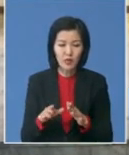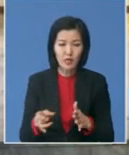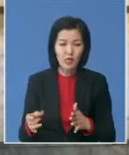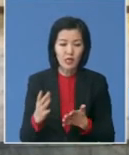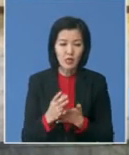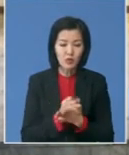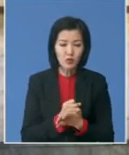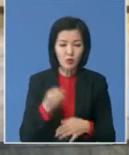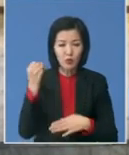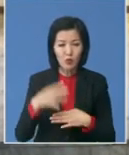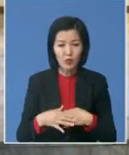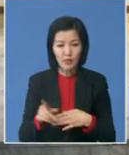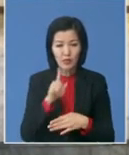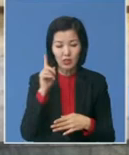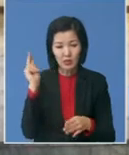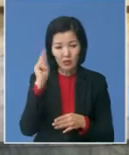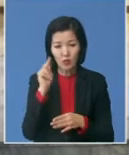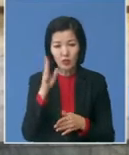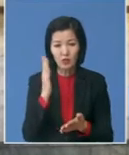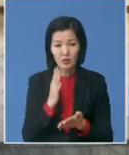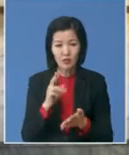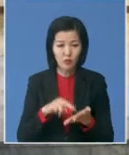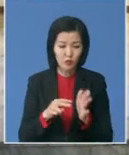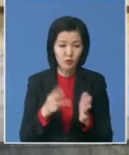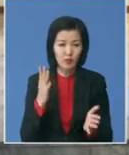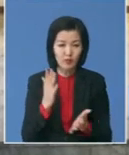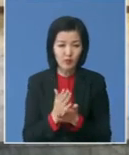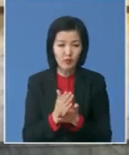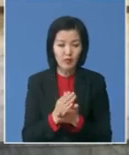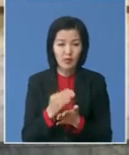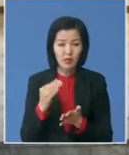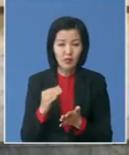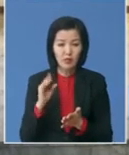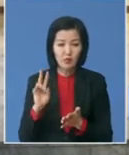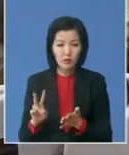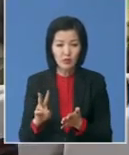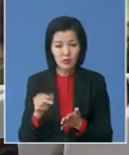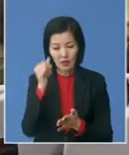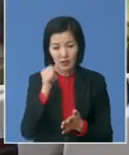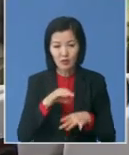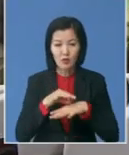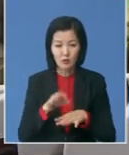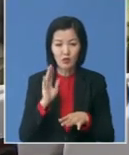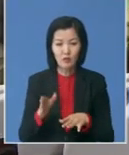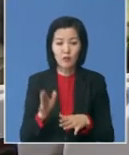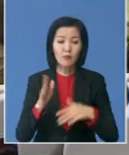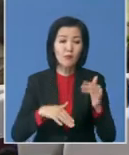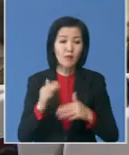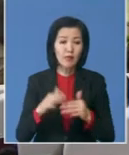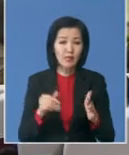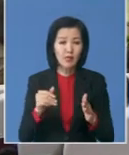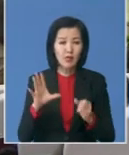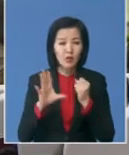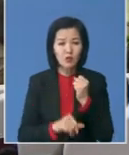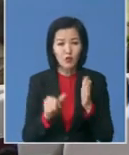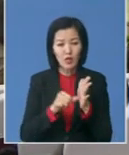ресурстық орталықтарында жастарын оқытамыз деп қазір жоспарға алдық. Оны 90 айында өткіземіз. Мамандар мәліметінше соңғы 6 жылда